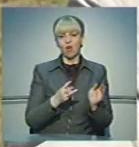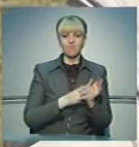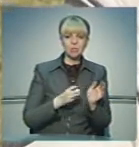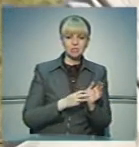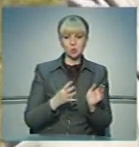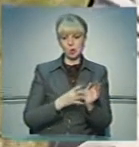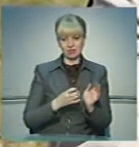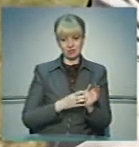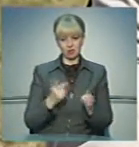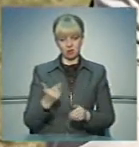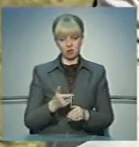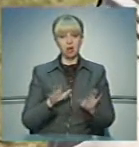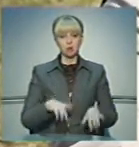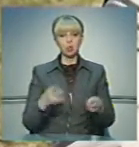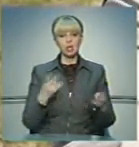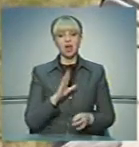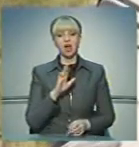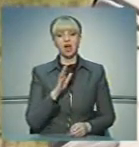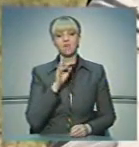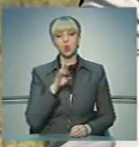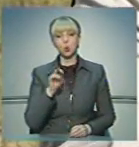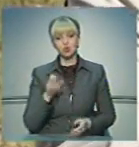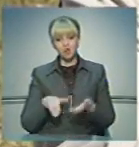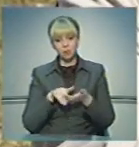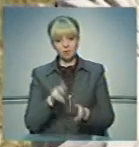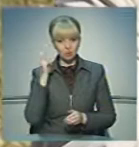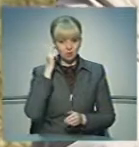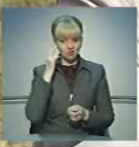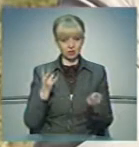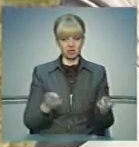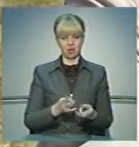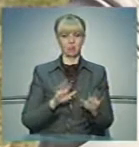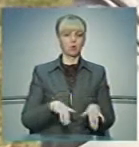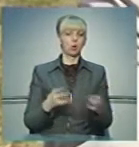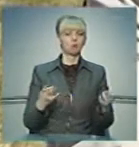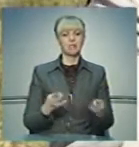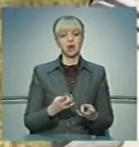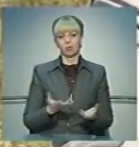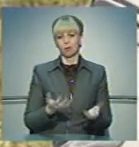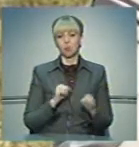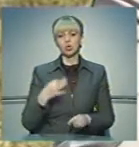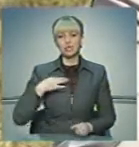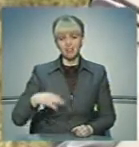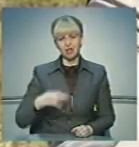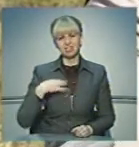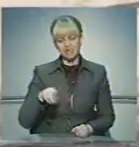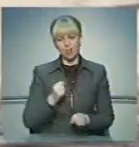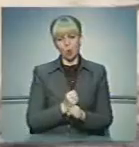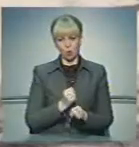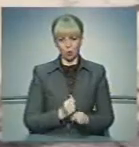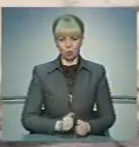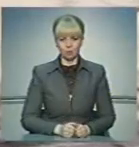800-900 рублів. Потім треба внучки допомогти у Київ, потім треба, може, синові, сина